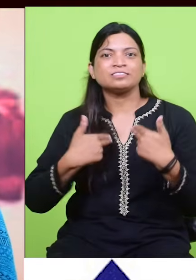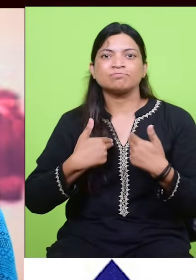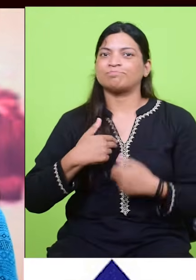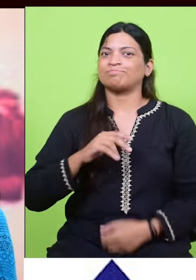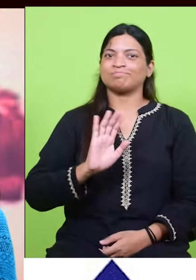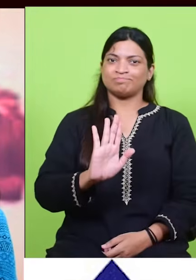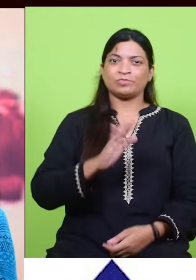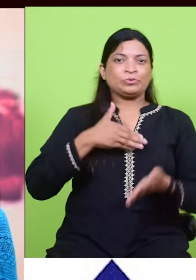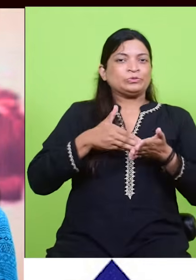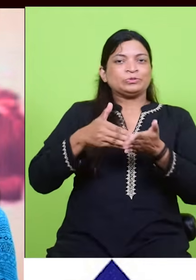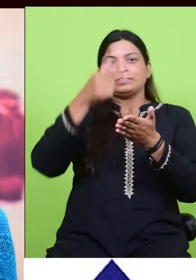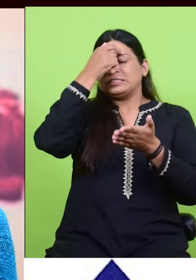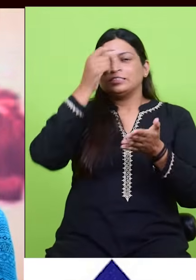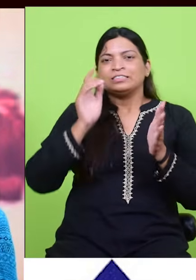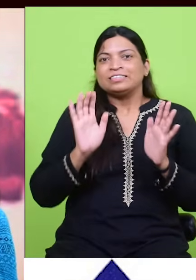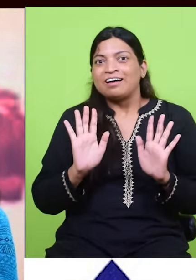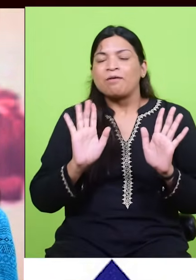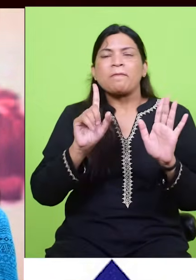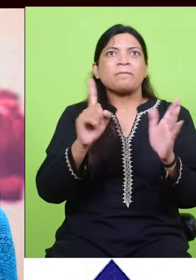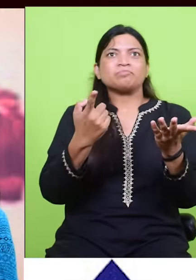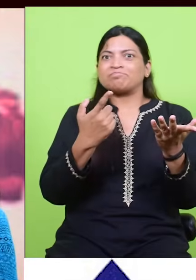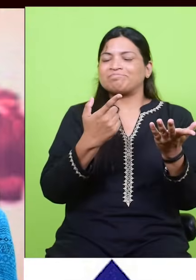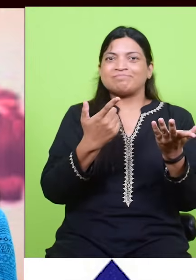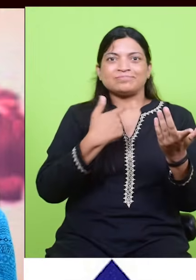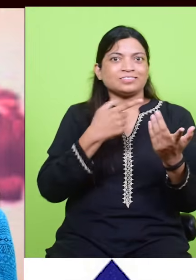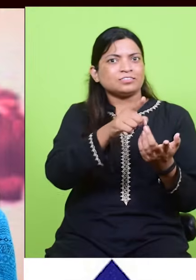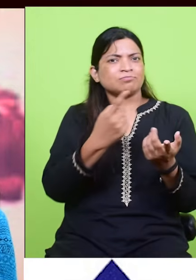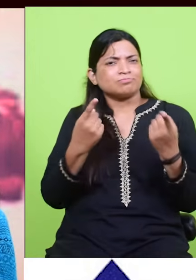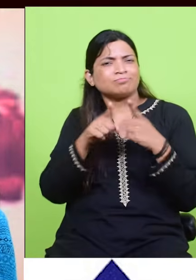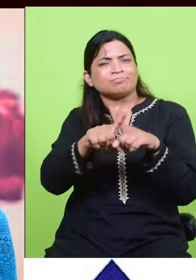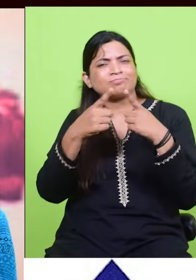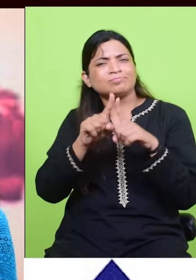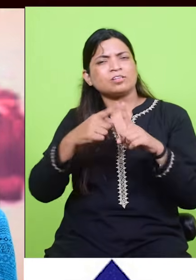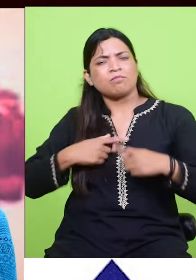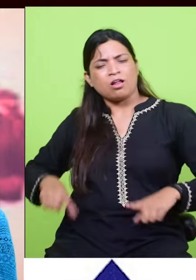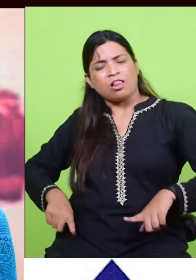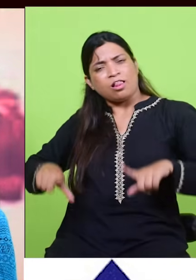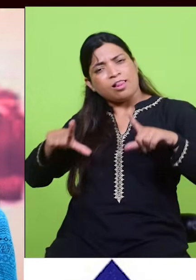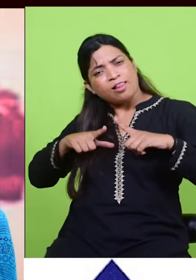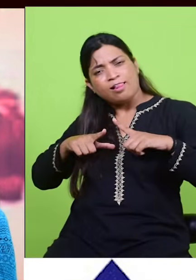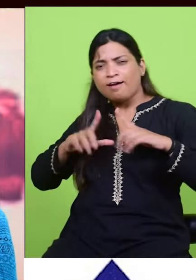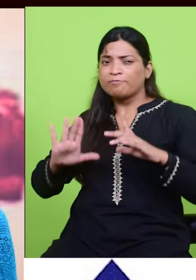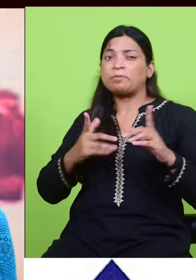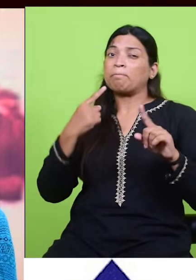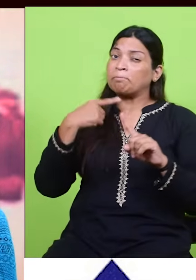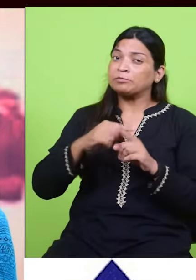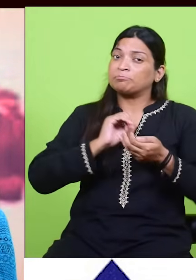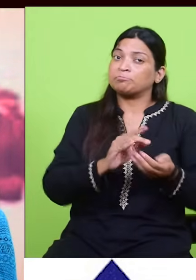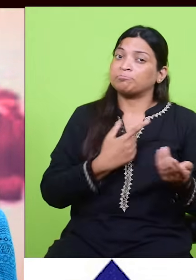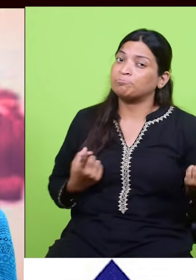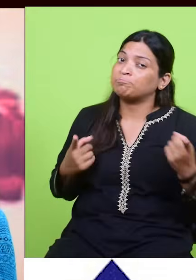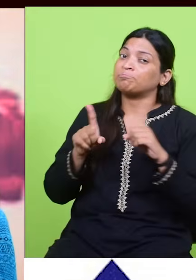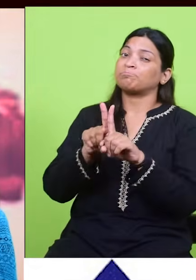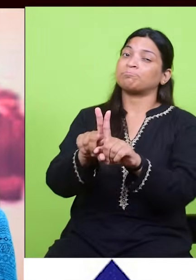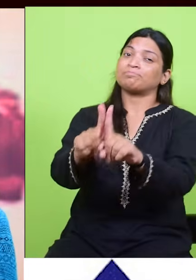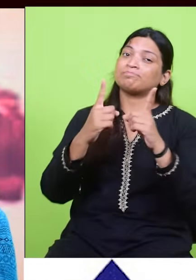अकॉर्डिंग? नहीं, मैंने ऐसा कुछ भी नहीं करा कि मैं इसको साथ में लेके चलती थी। मेरे को ऐसा नहीं लगता मैंने कुछ छोड़ा होगा। मैंने अपनी जीवन जिया, अपनी ज़िंदगी